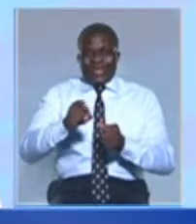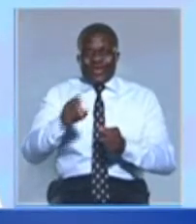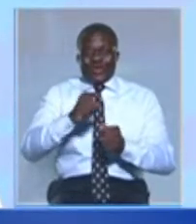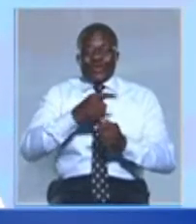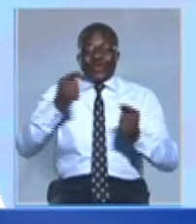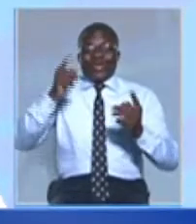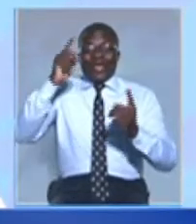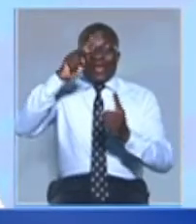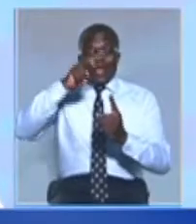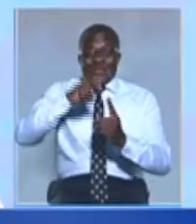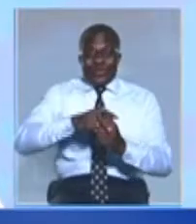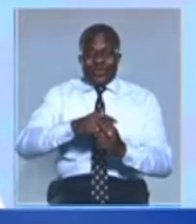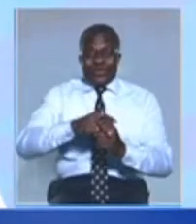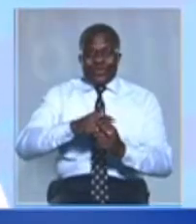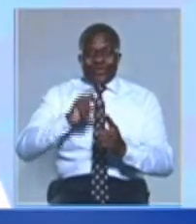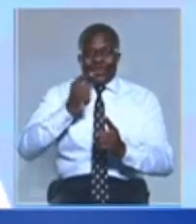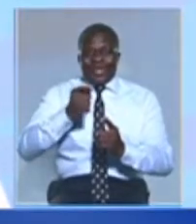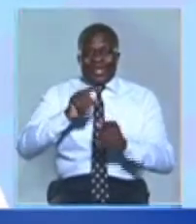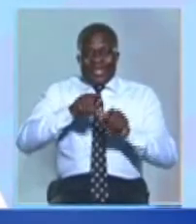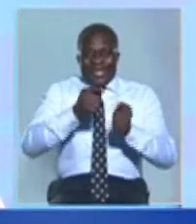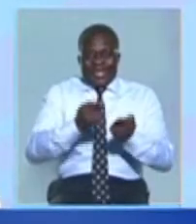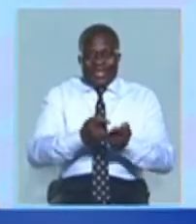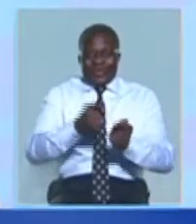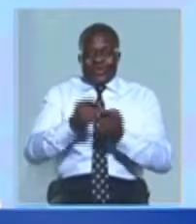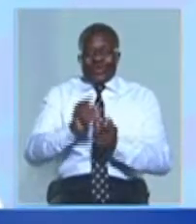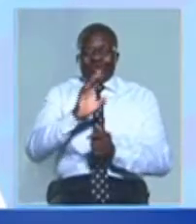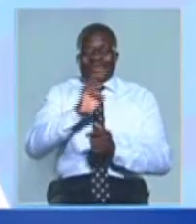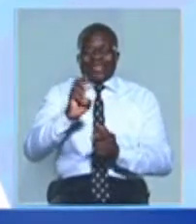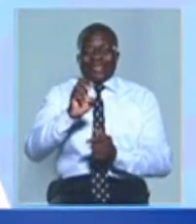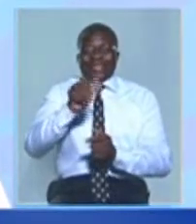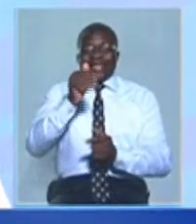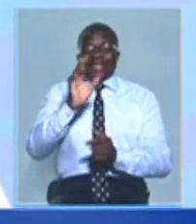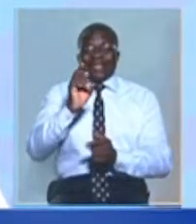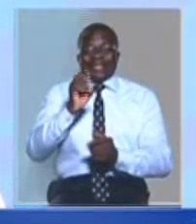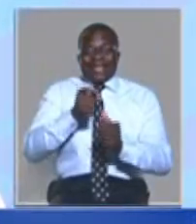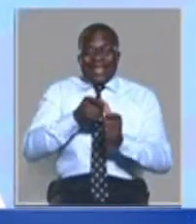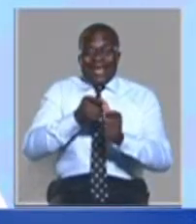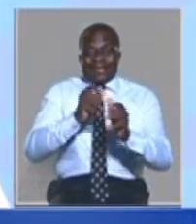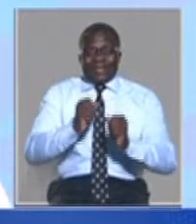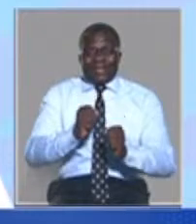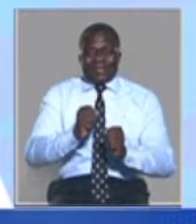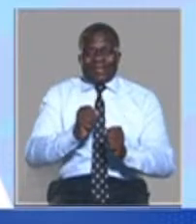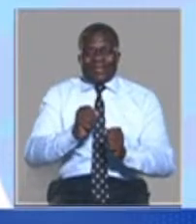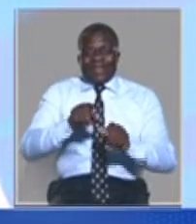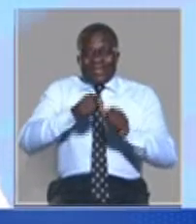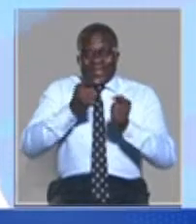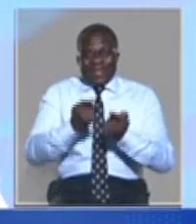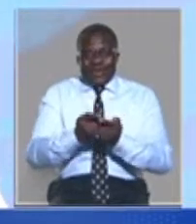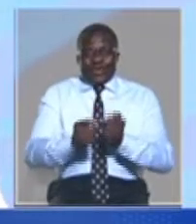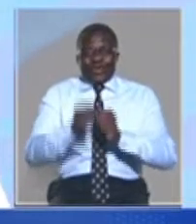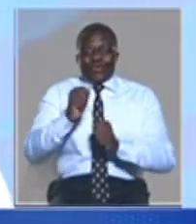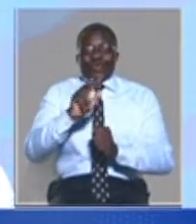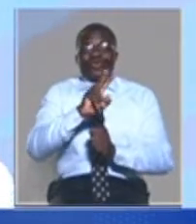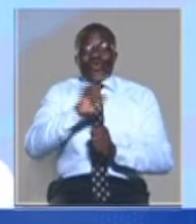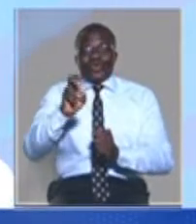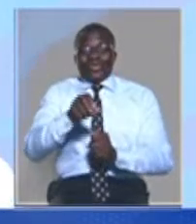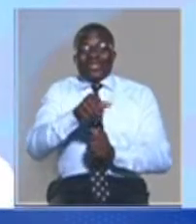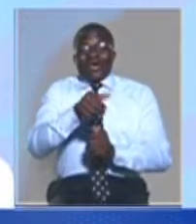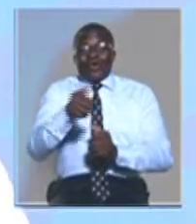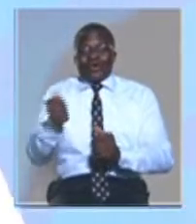grand rendez-vous qui regroupe 617 athlètes, qui regroupe plus de 200